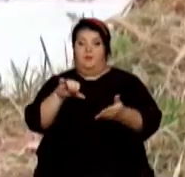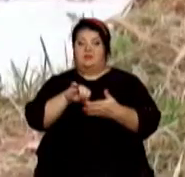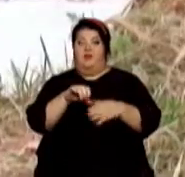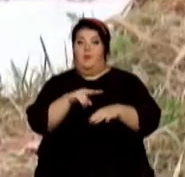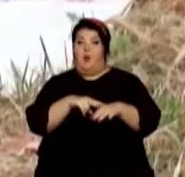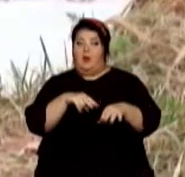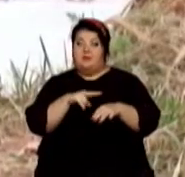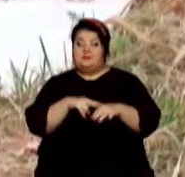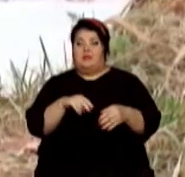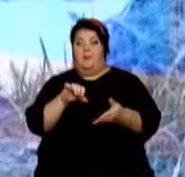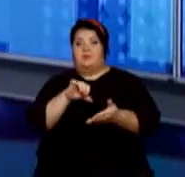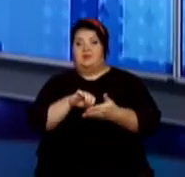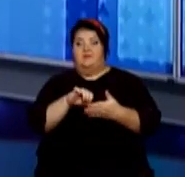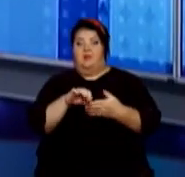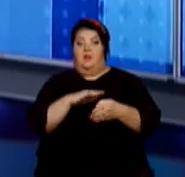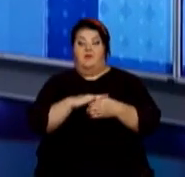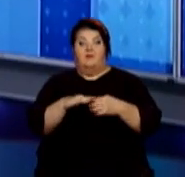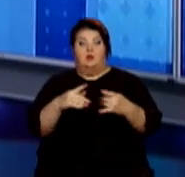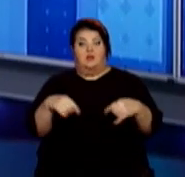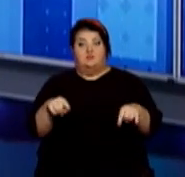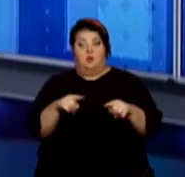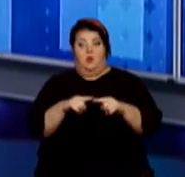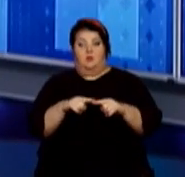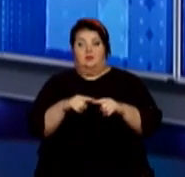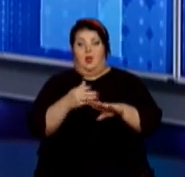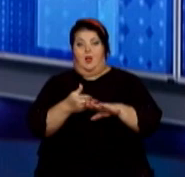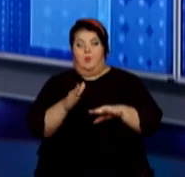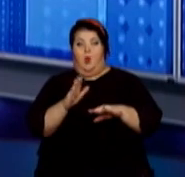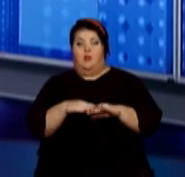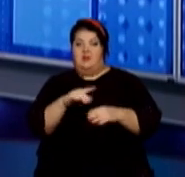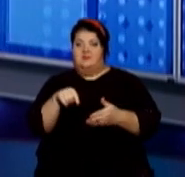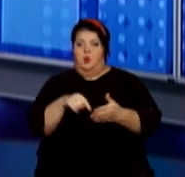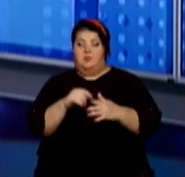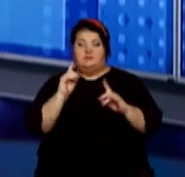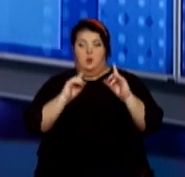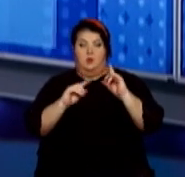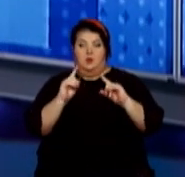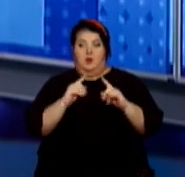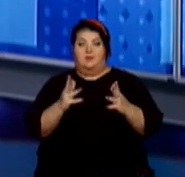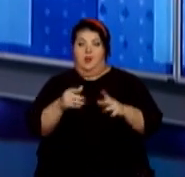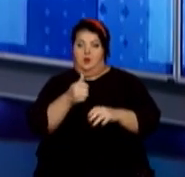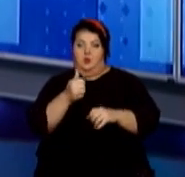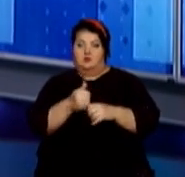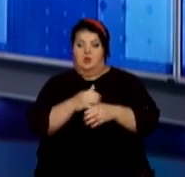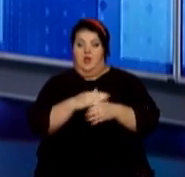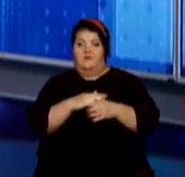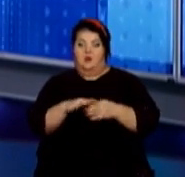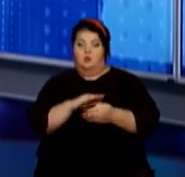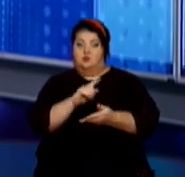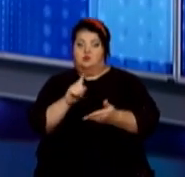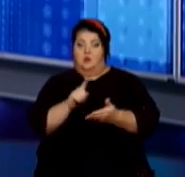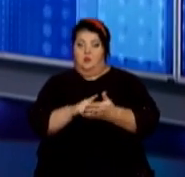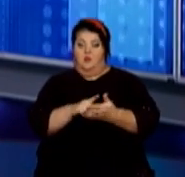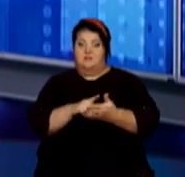представники виконавчих органів Полтавської міської ради, така консолідована така робоча група. Яку очолює виконуючий обов'язки міського голови? Так,